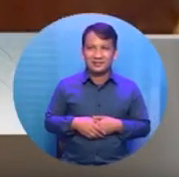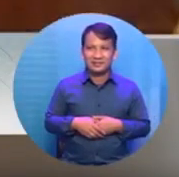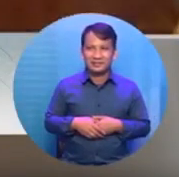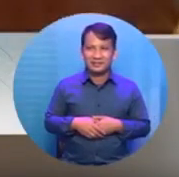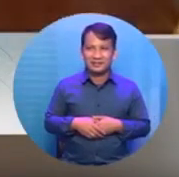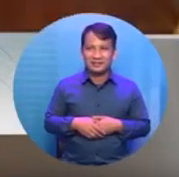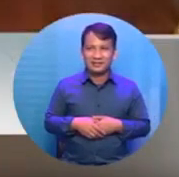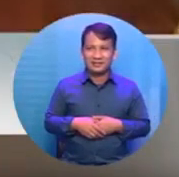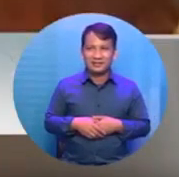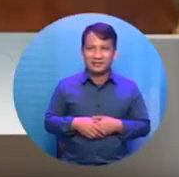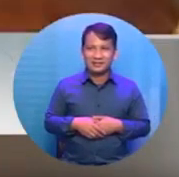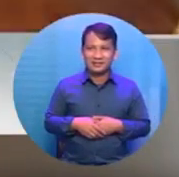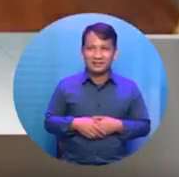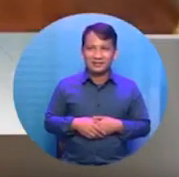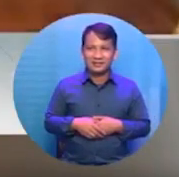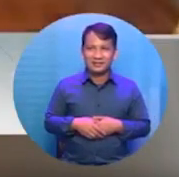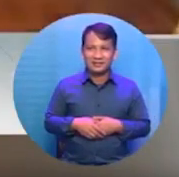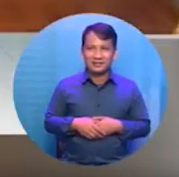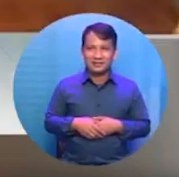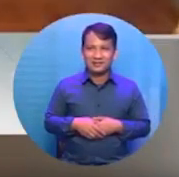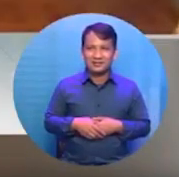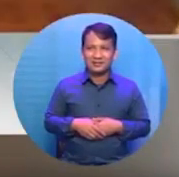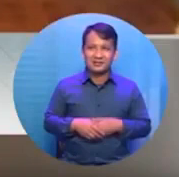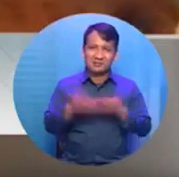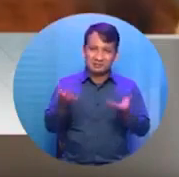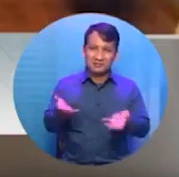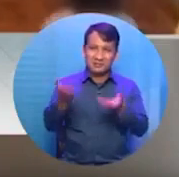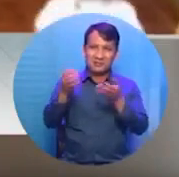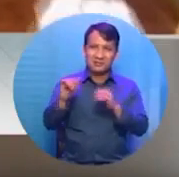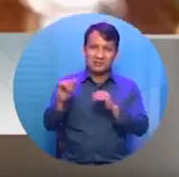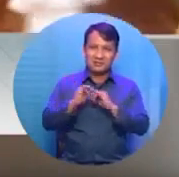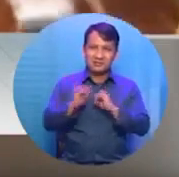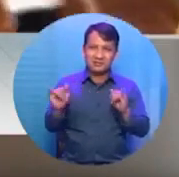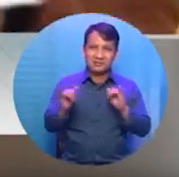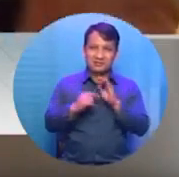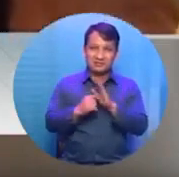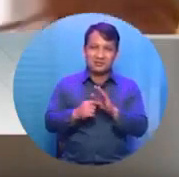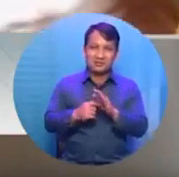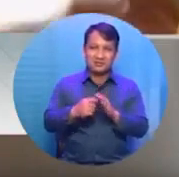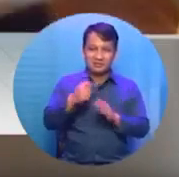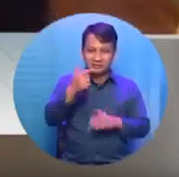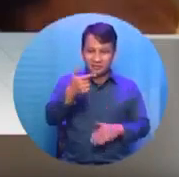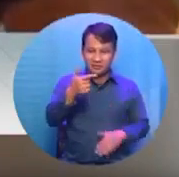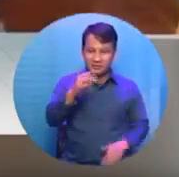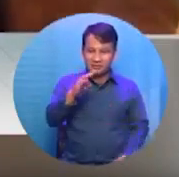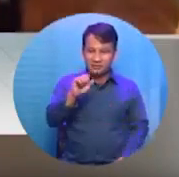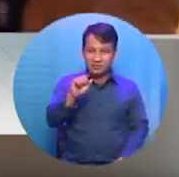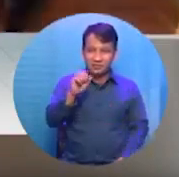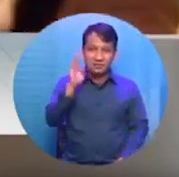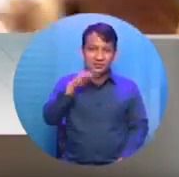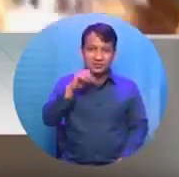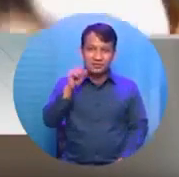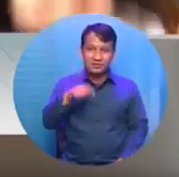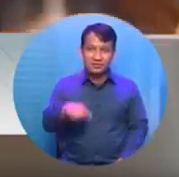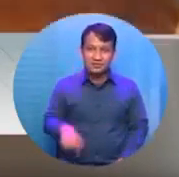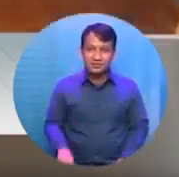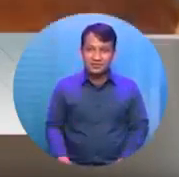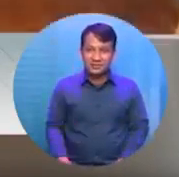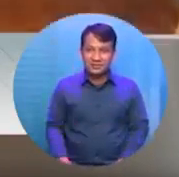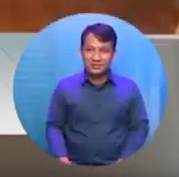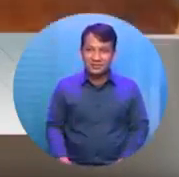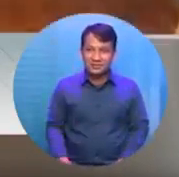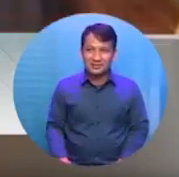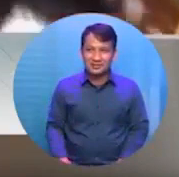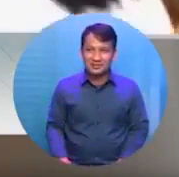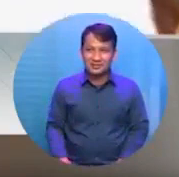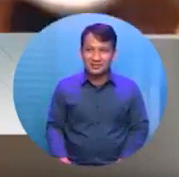po. Alright. Peso lang po. Magpapakita ang gilas na itong Gabuya Siblings. Yung